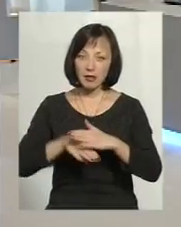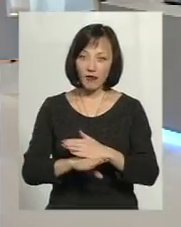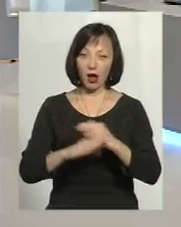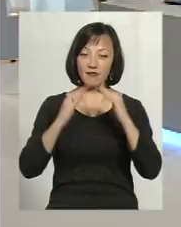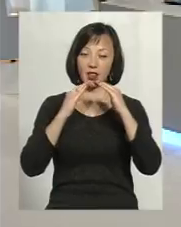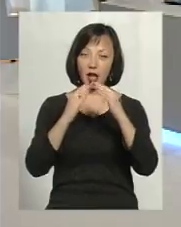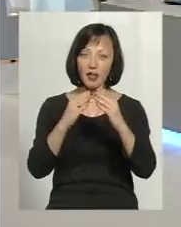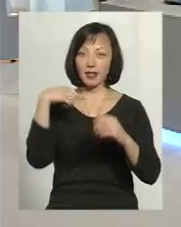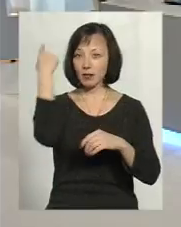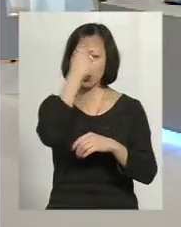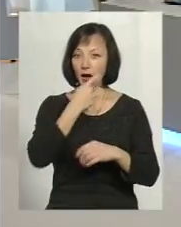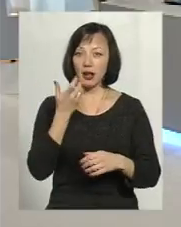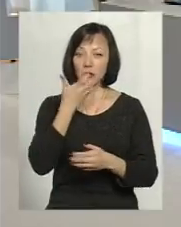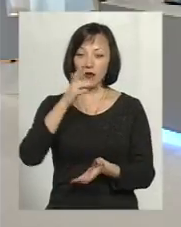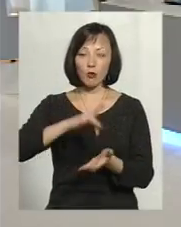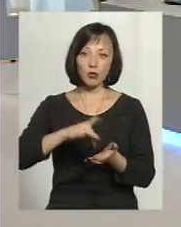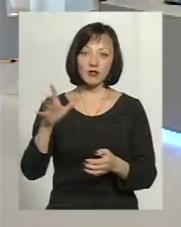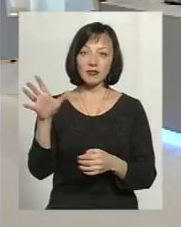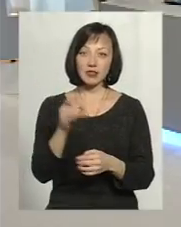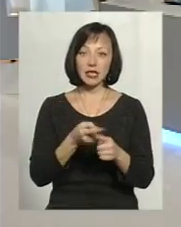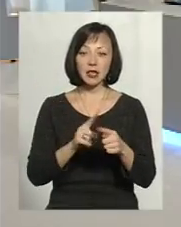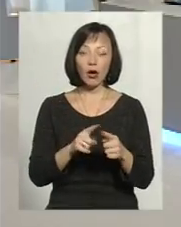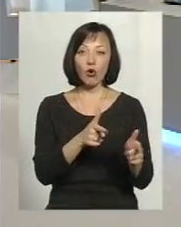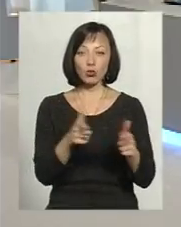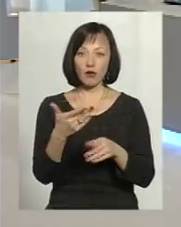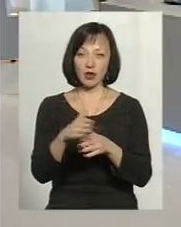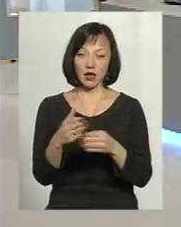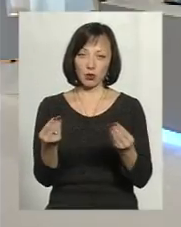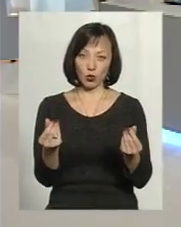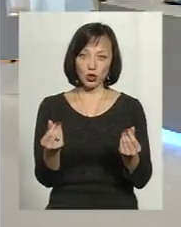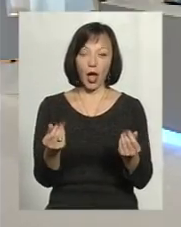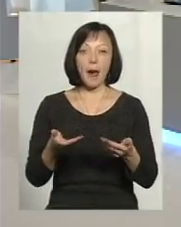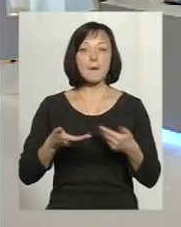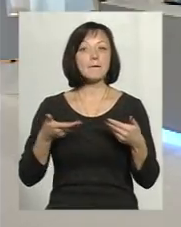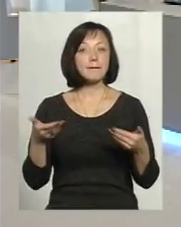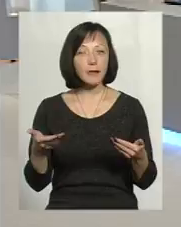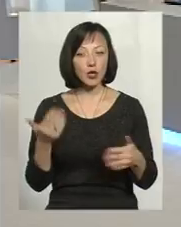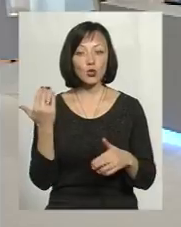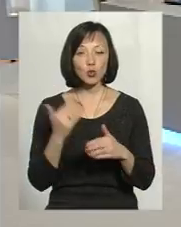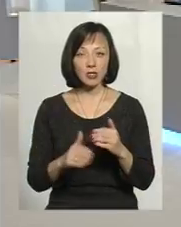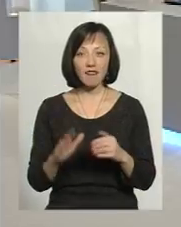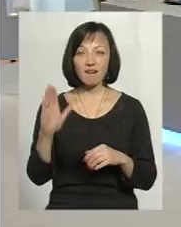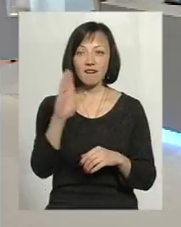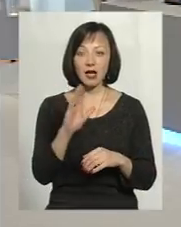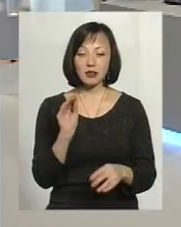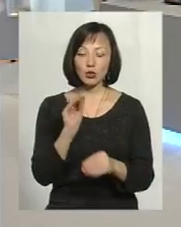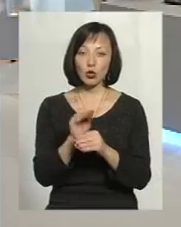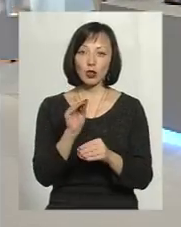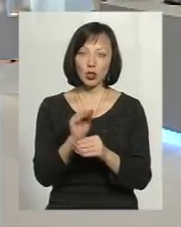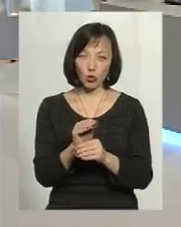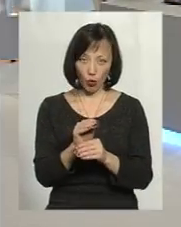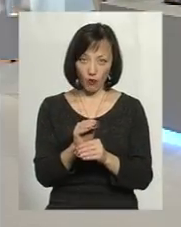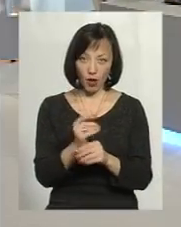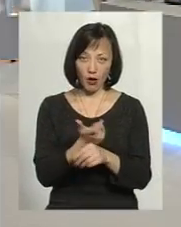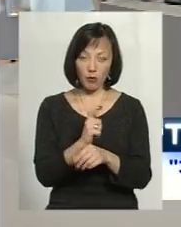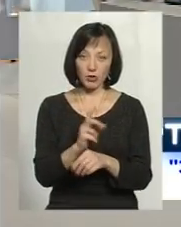дахів, індивідуальні теплові пункти – це все те, власне, на що ми готові виділяти кошти. Ми вже в вересні додатково